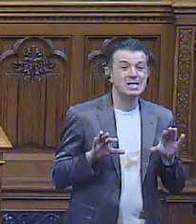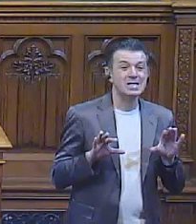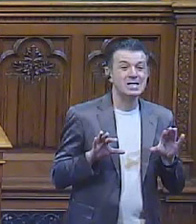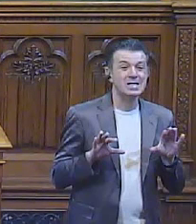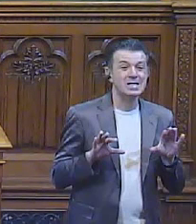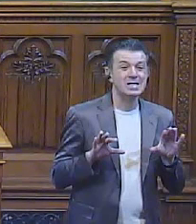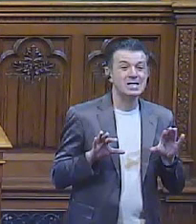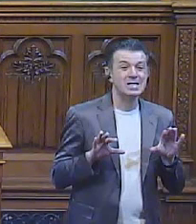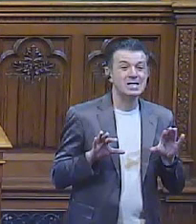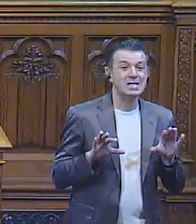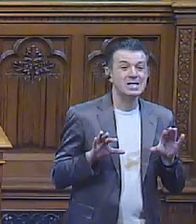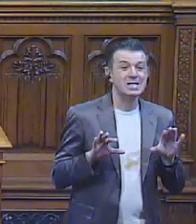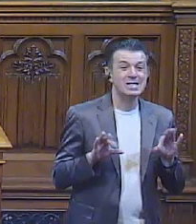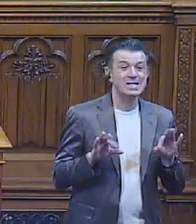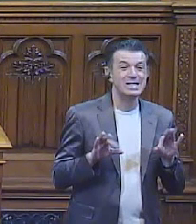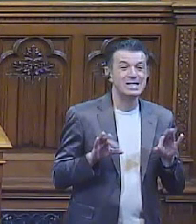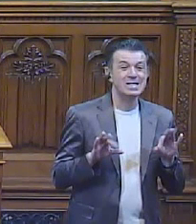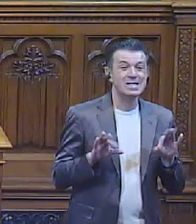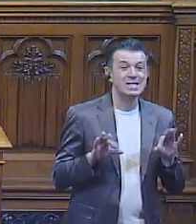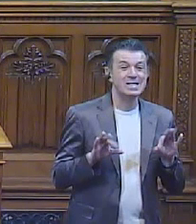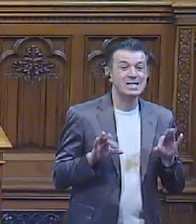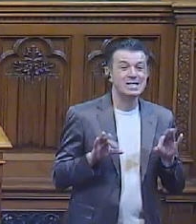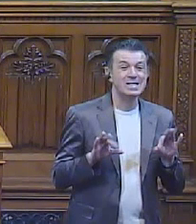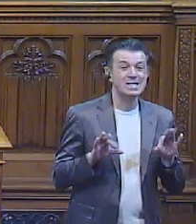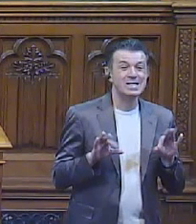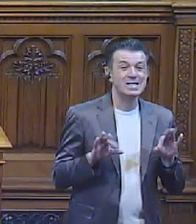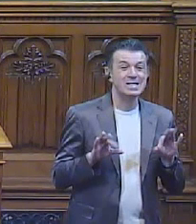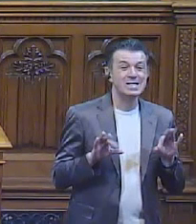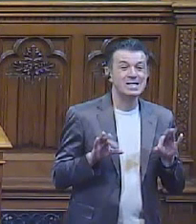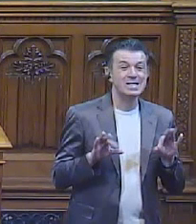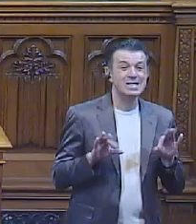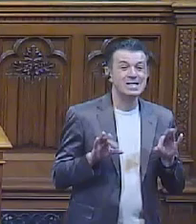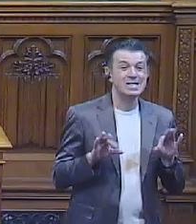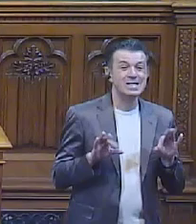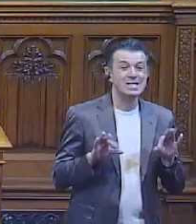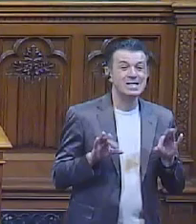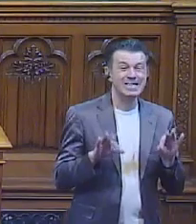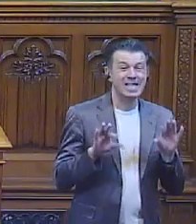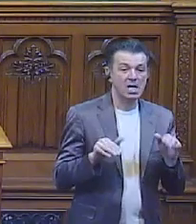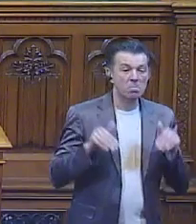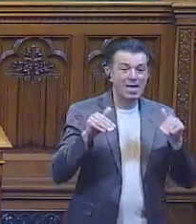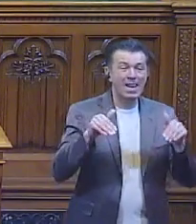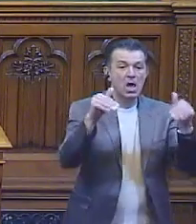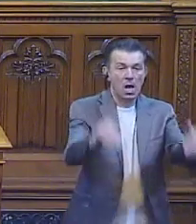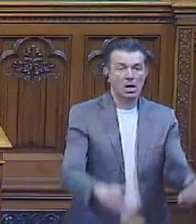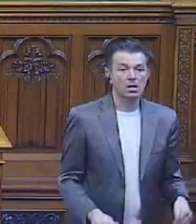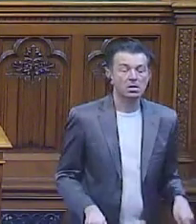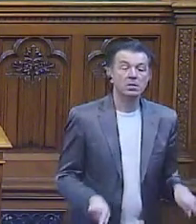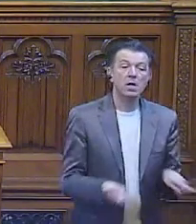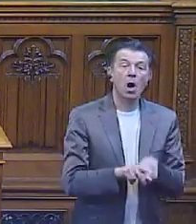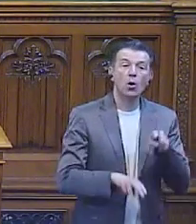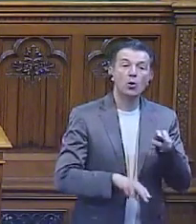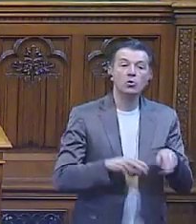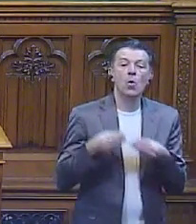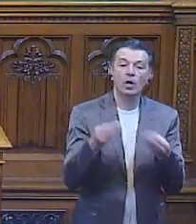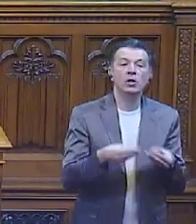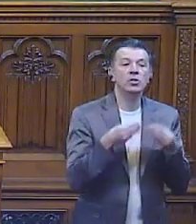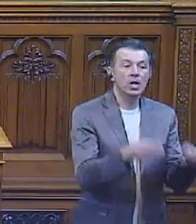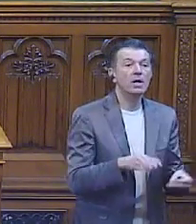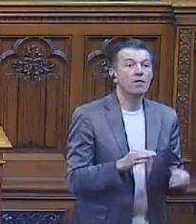der anderen Seite wurden die Abgaben um 10 Milliarden und es gab Steuergeschenke